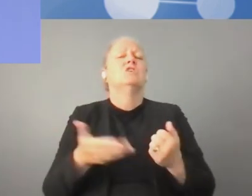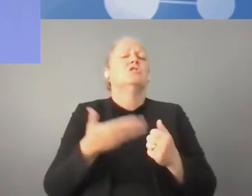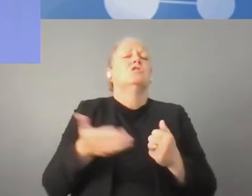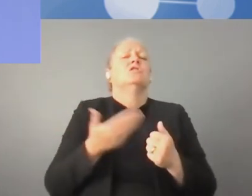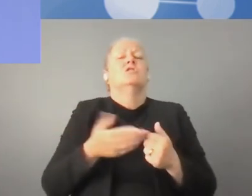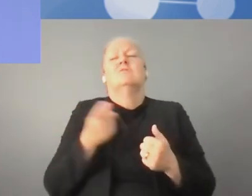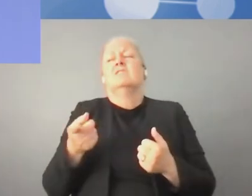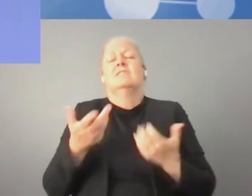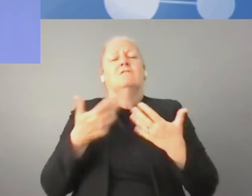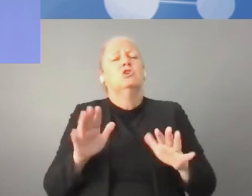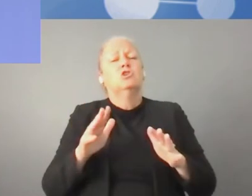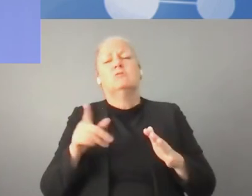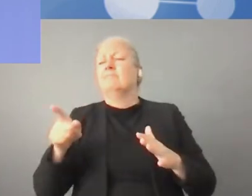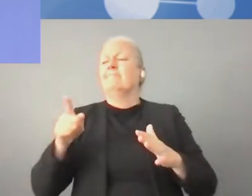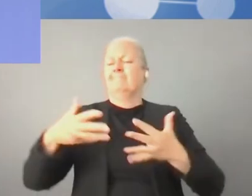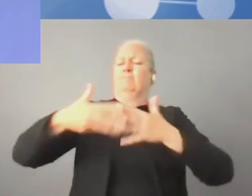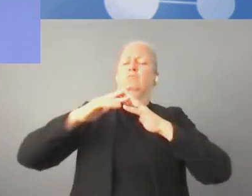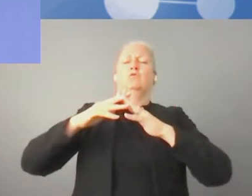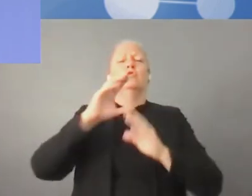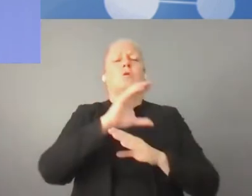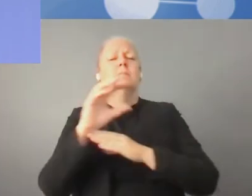些小企业家